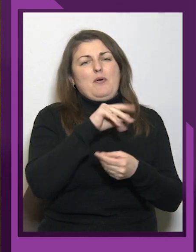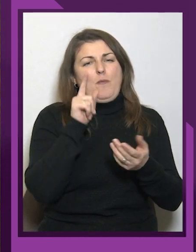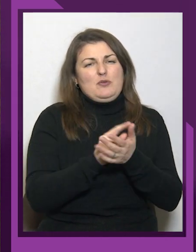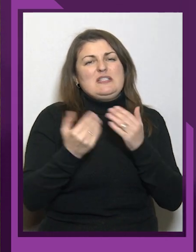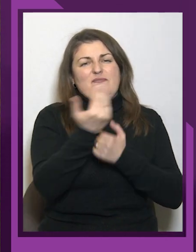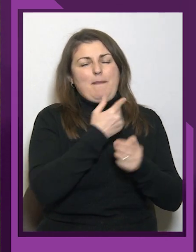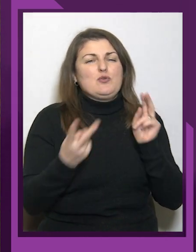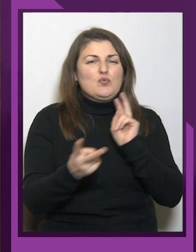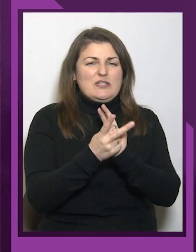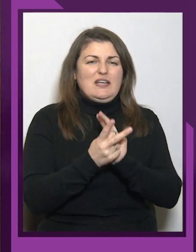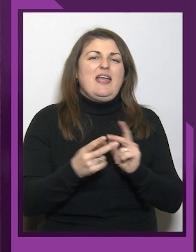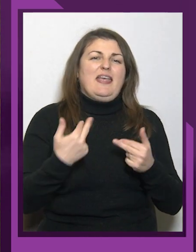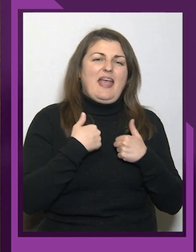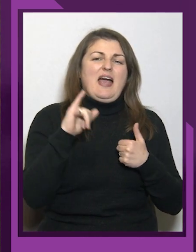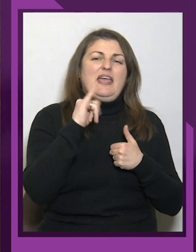Дякую!